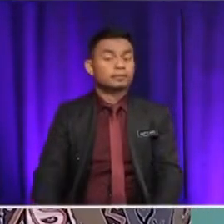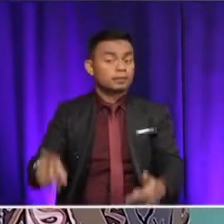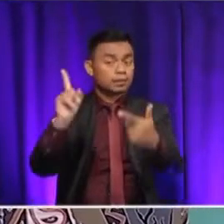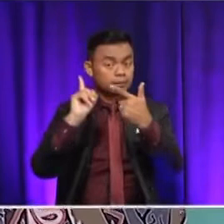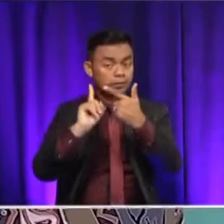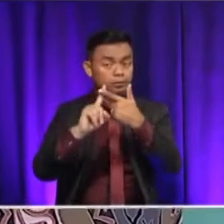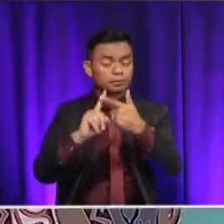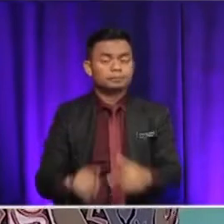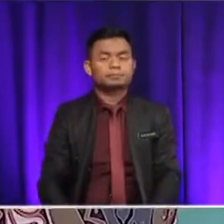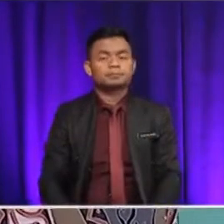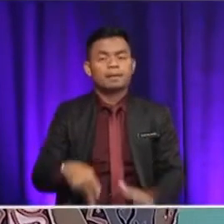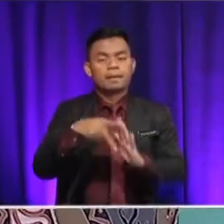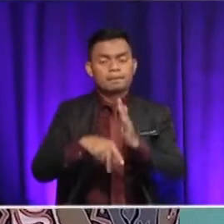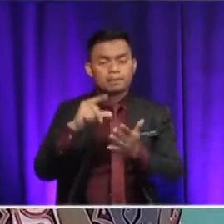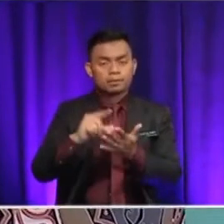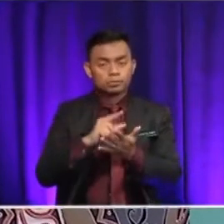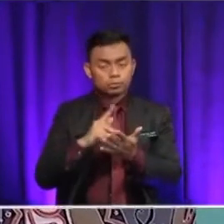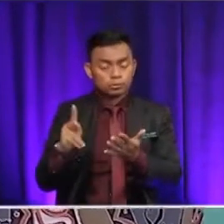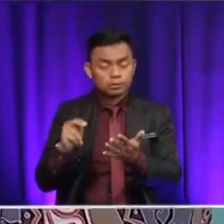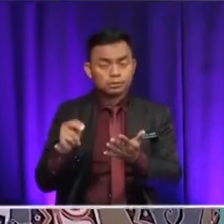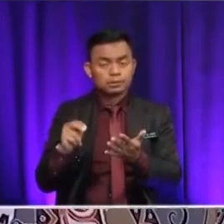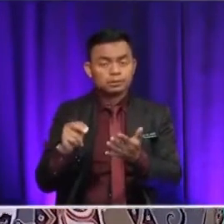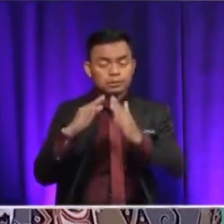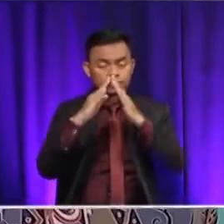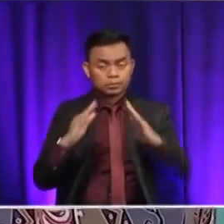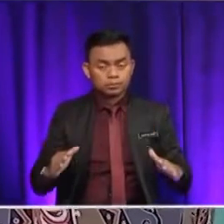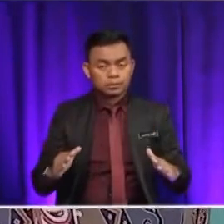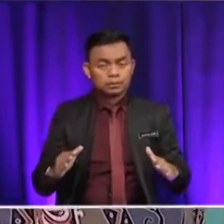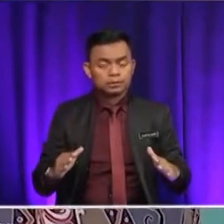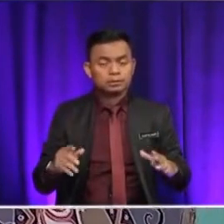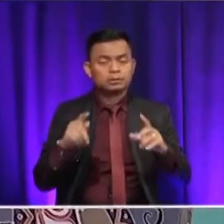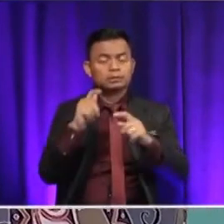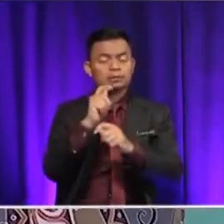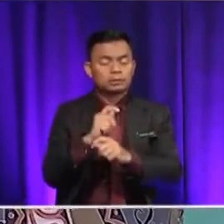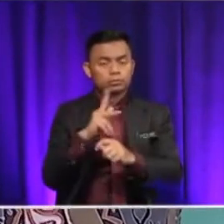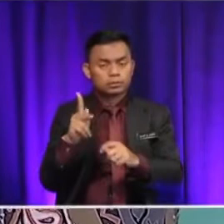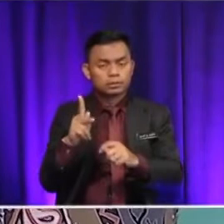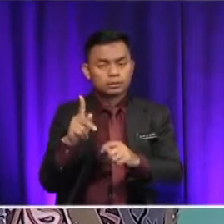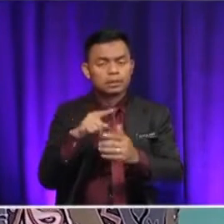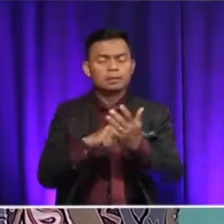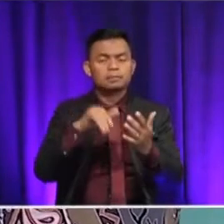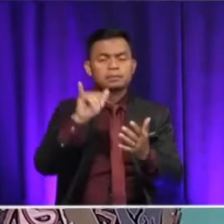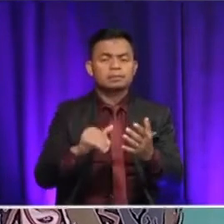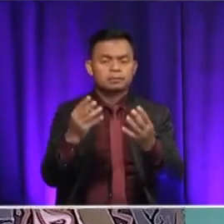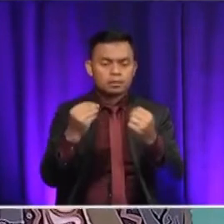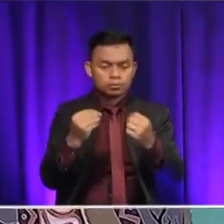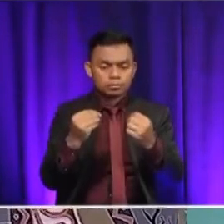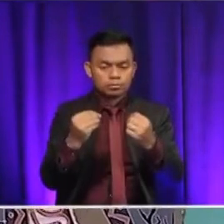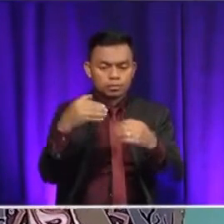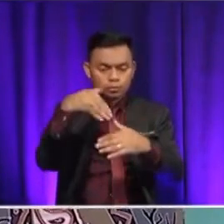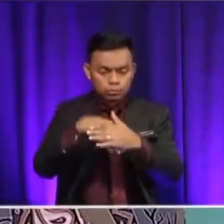Pemunya kediaman tu perlu tentukan apa yang dia nak pasang, komponen apa dia nak pasang dalam rumah dia. Okey.